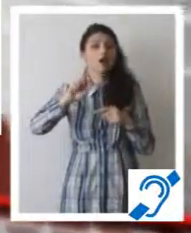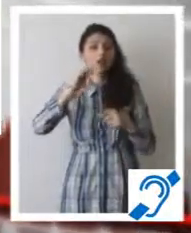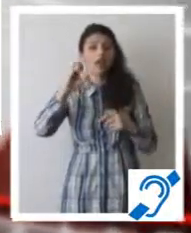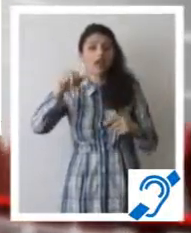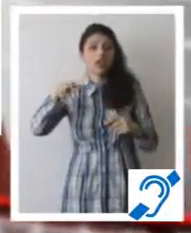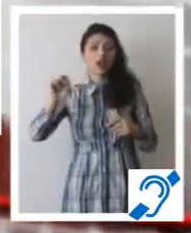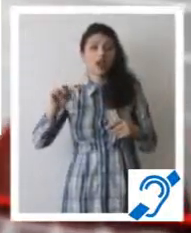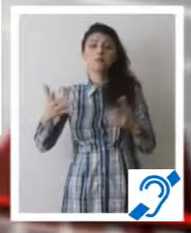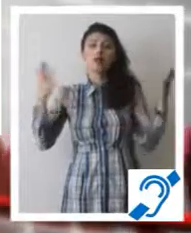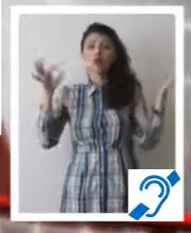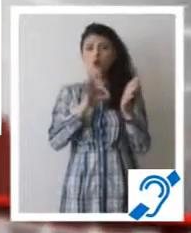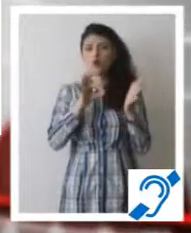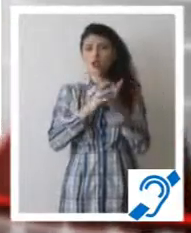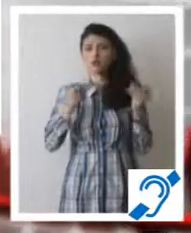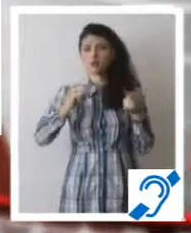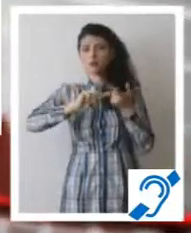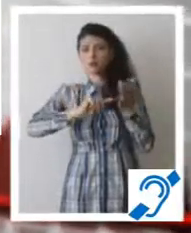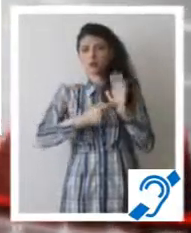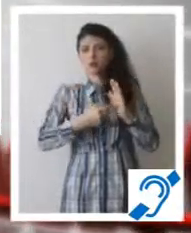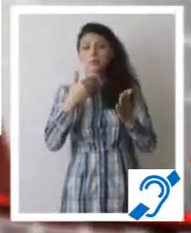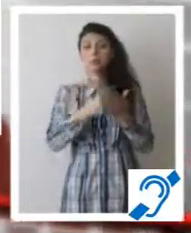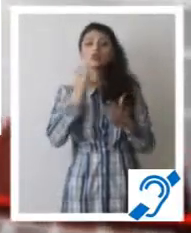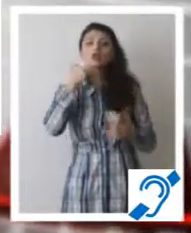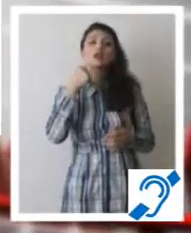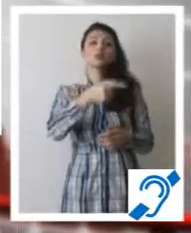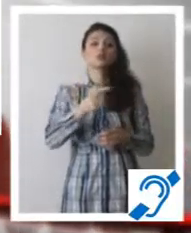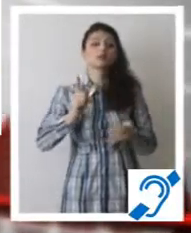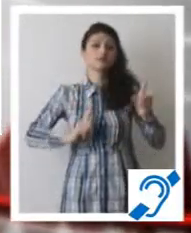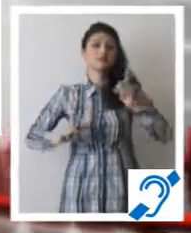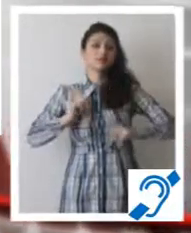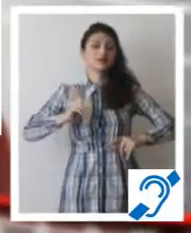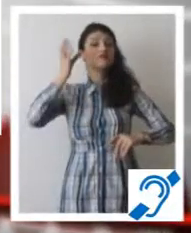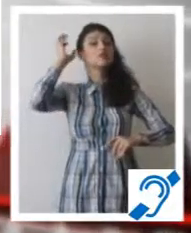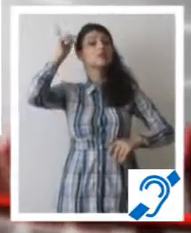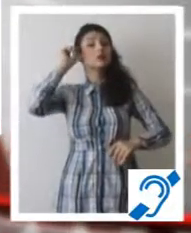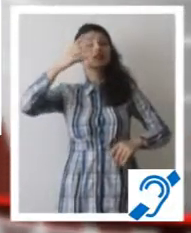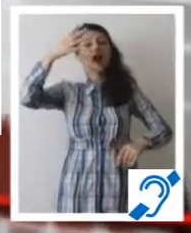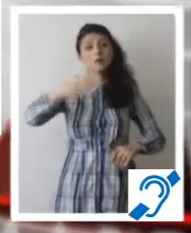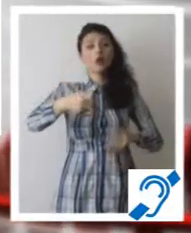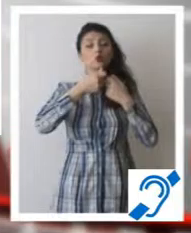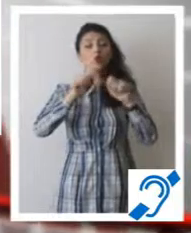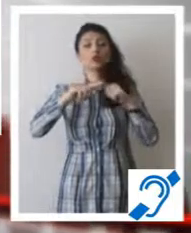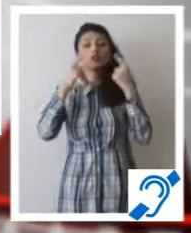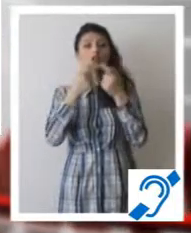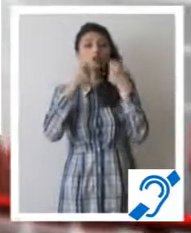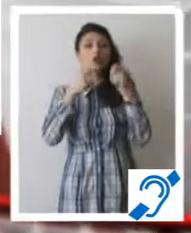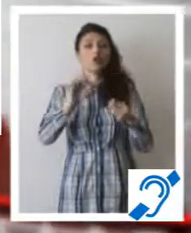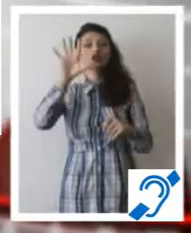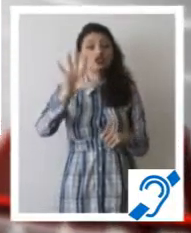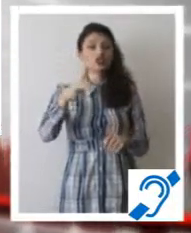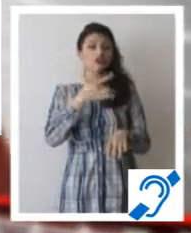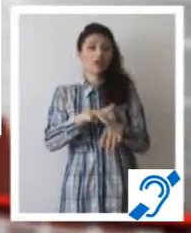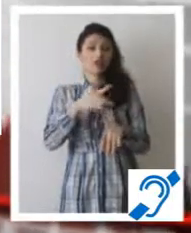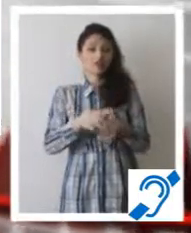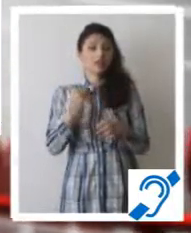și alte mari ocazii. Pentru Cenedi Nicu Gălescu, înfrângerea suferită în partida de sâmbătă este a 4-a din totalul de 5 partide de